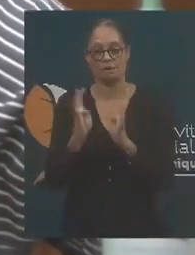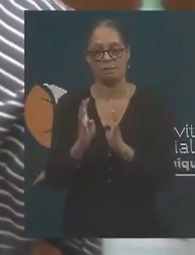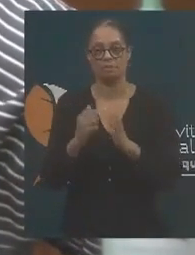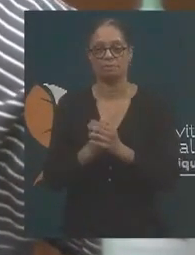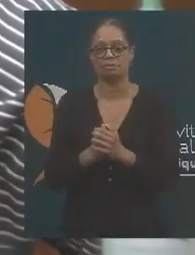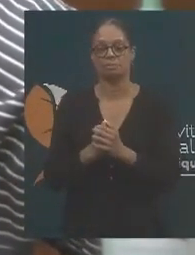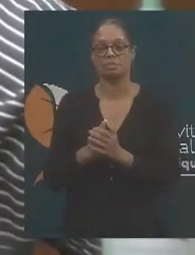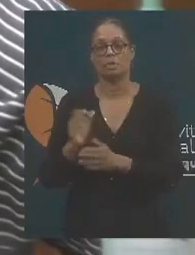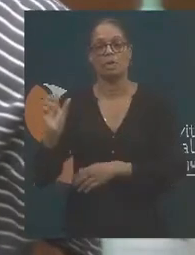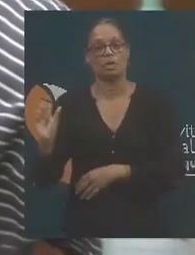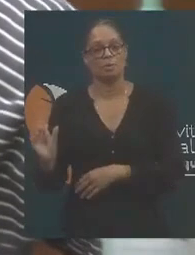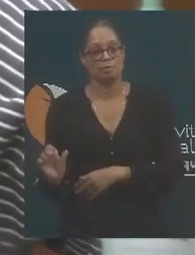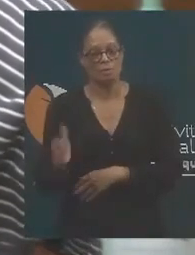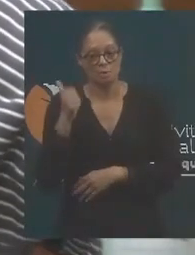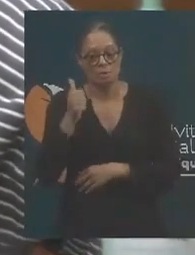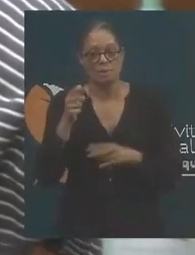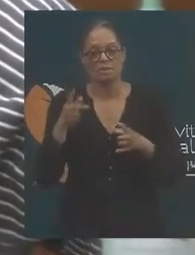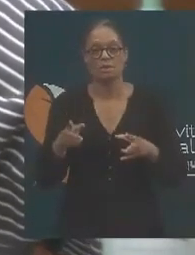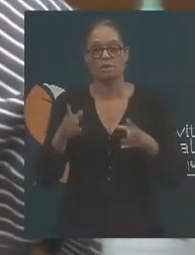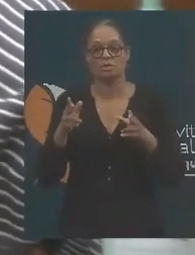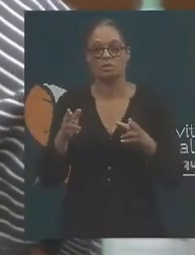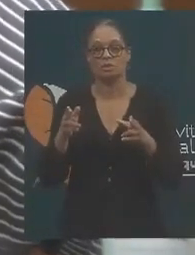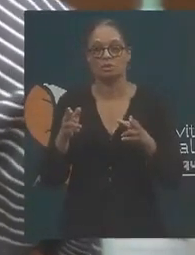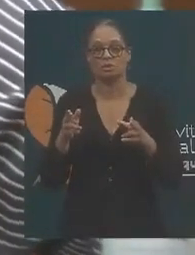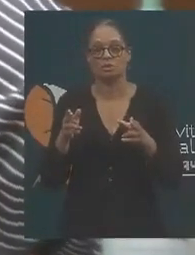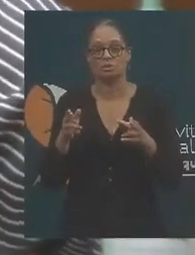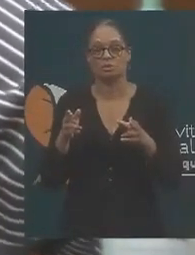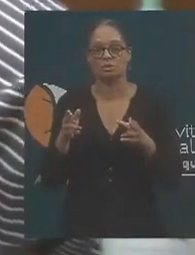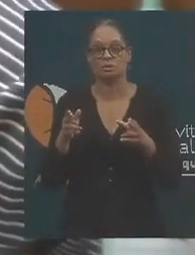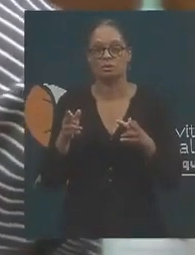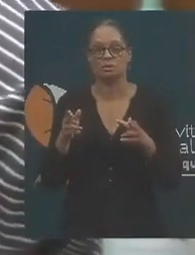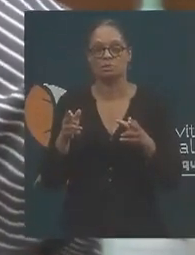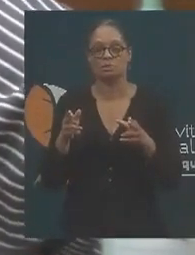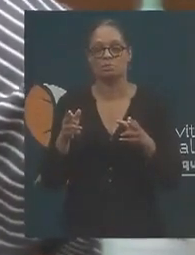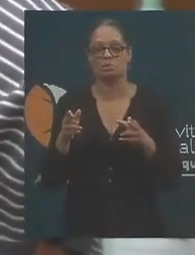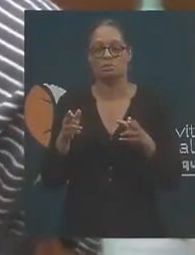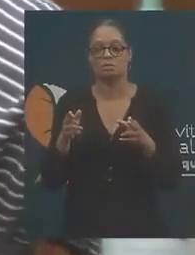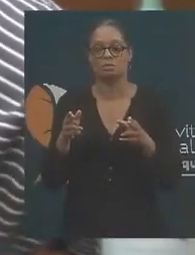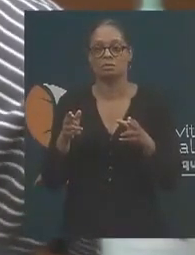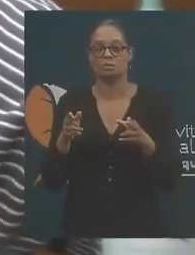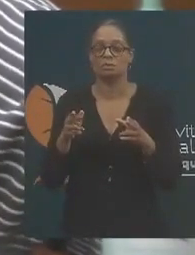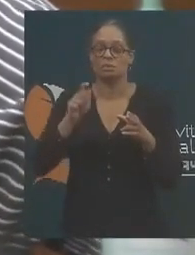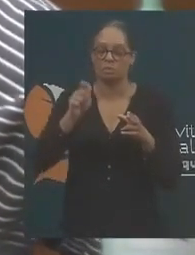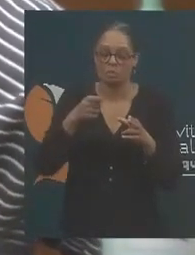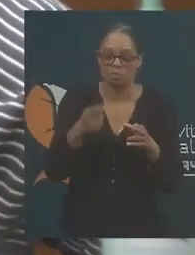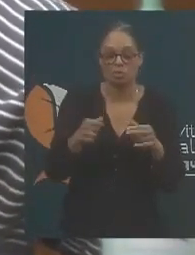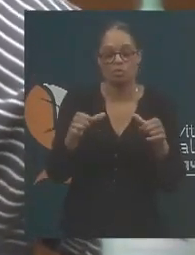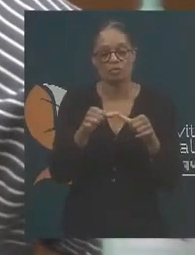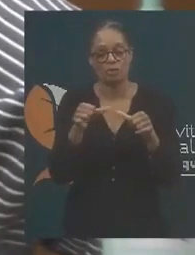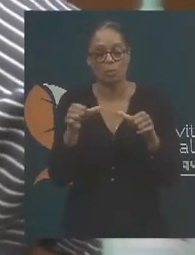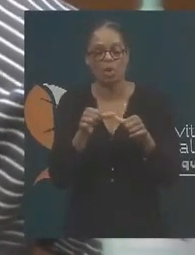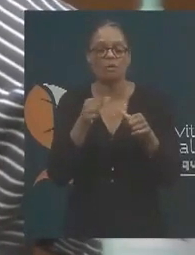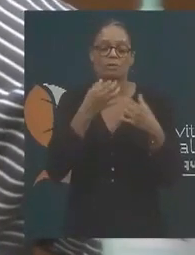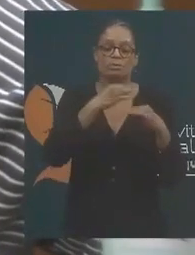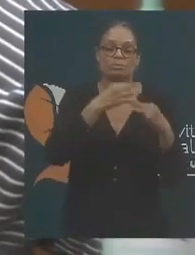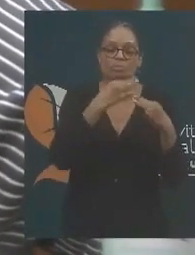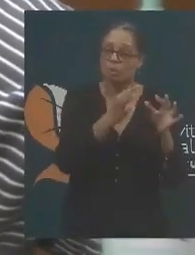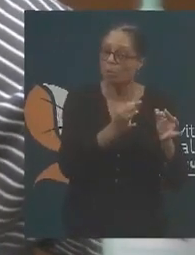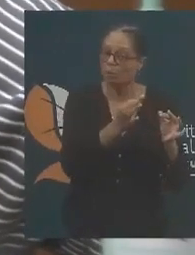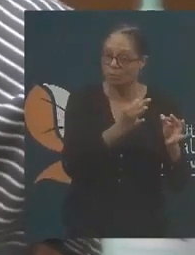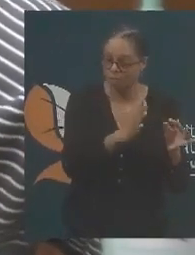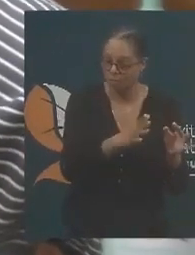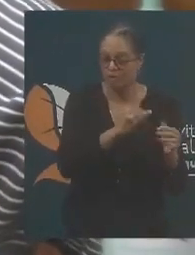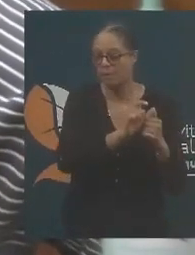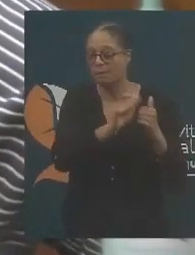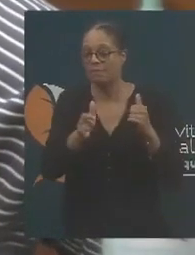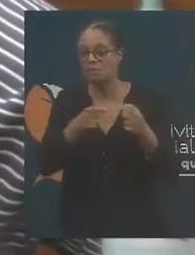première séance, on n'a fait que mettre en place, après les discours protocolaires, on a mis en place une commission ad